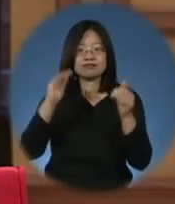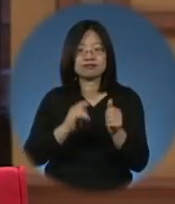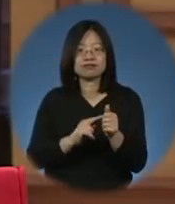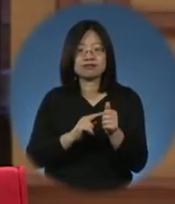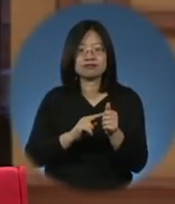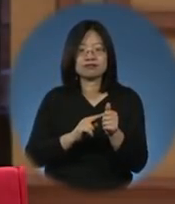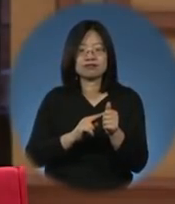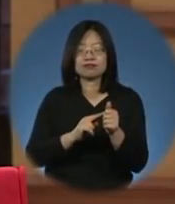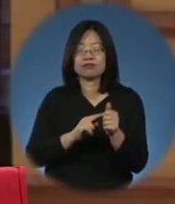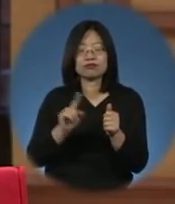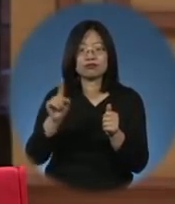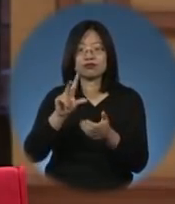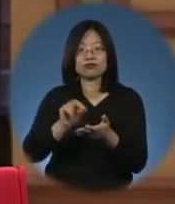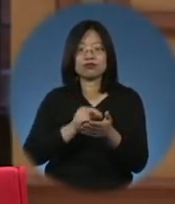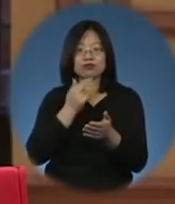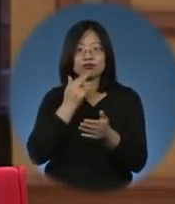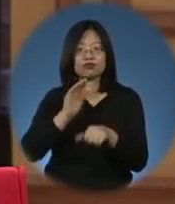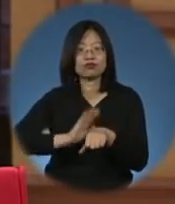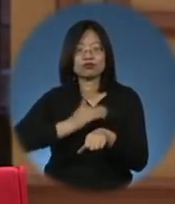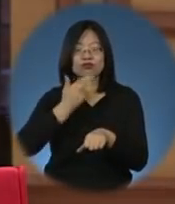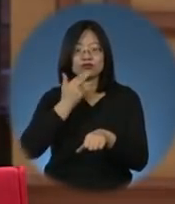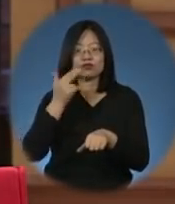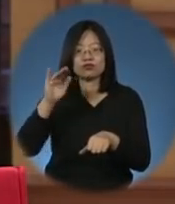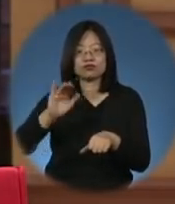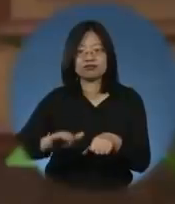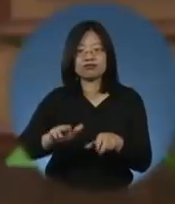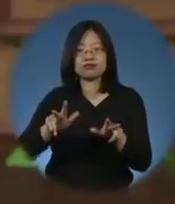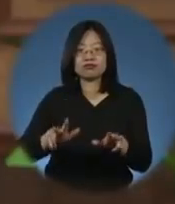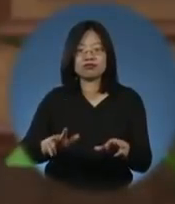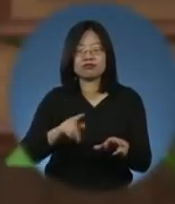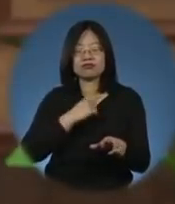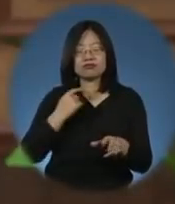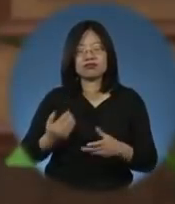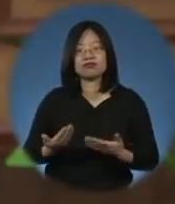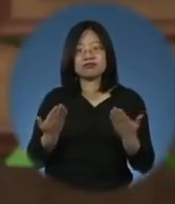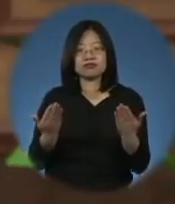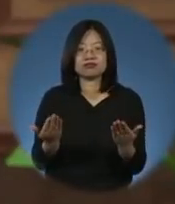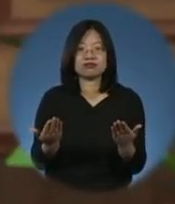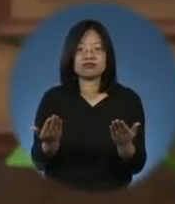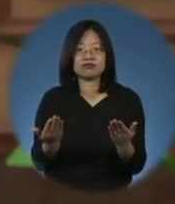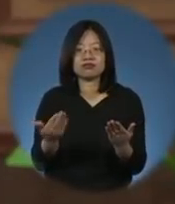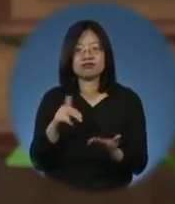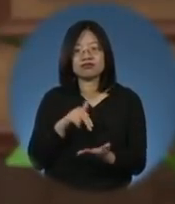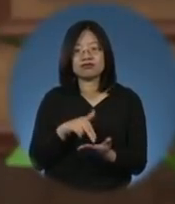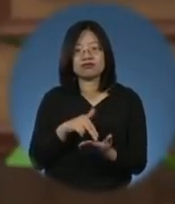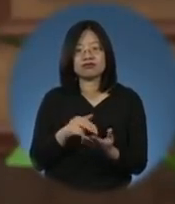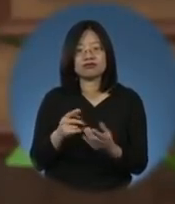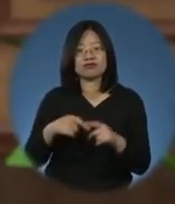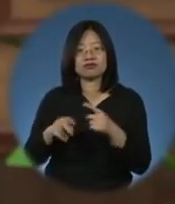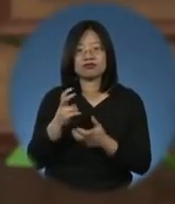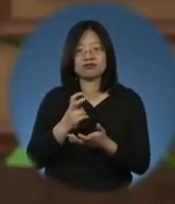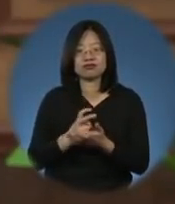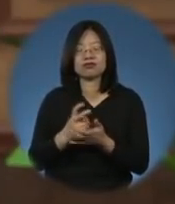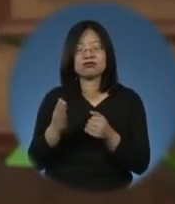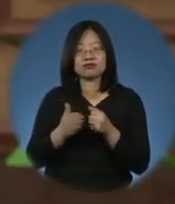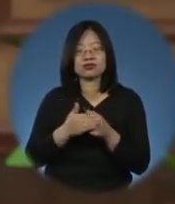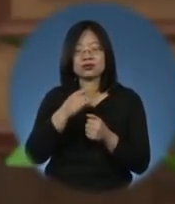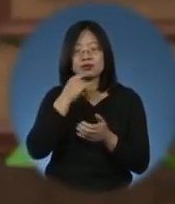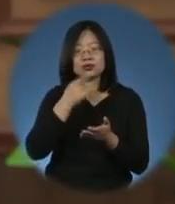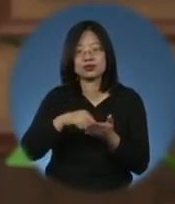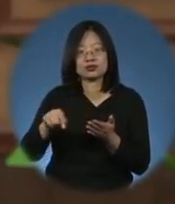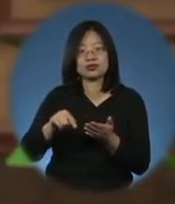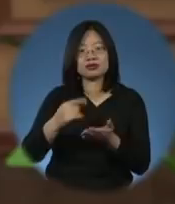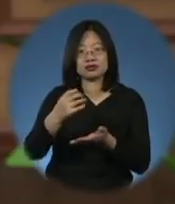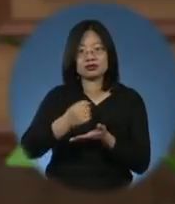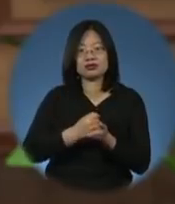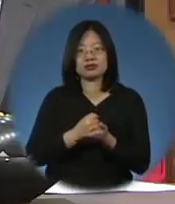아무 죄가 없는 아이들이에요. 잘못도 한 것도 없는데 얘네들은 지금 희생을 해야만 되는 거죠. 정책의 희생양들이네요. 예. 네.